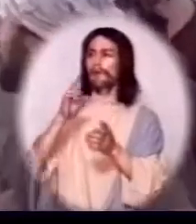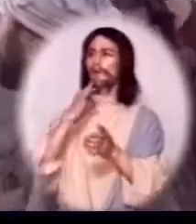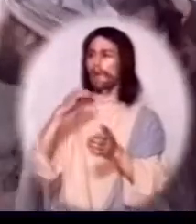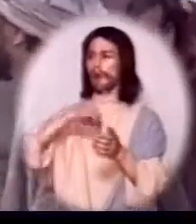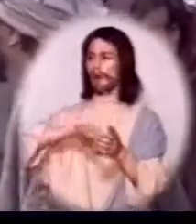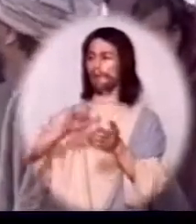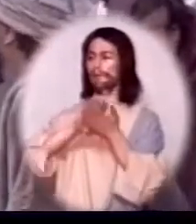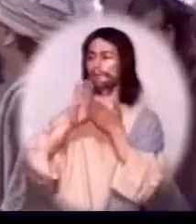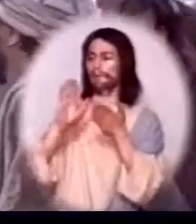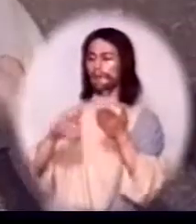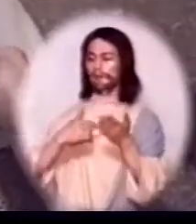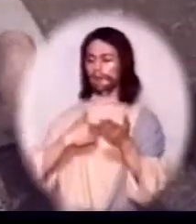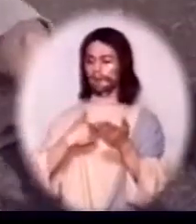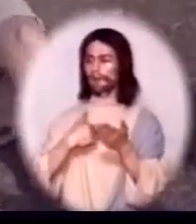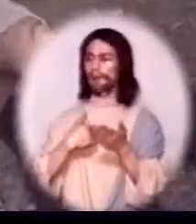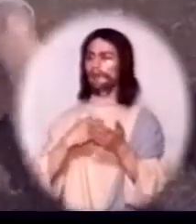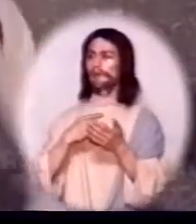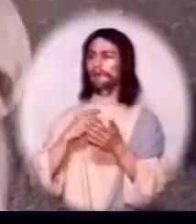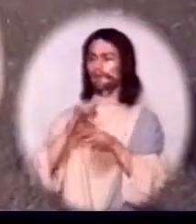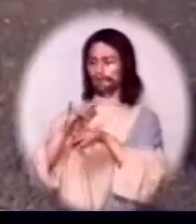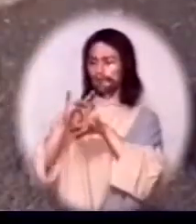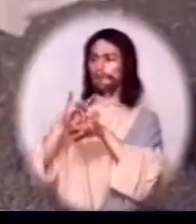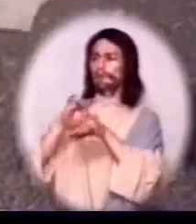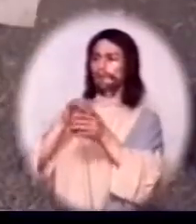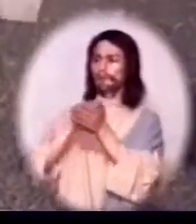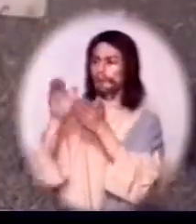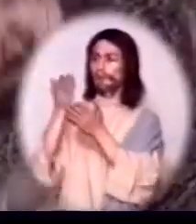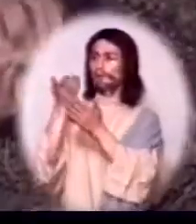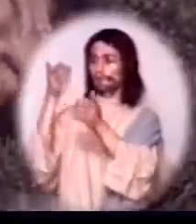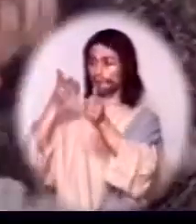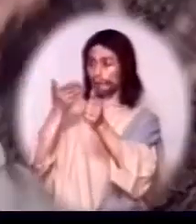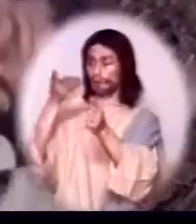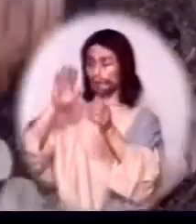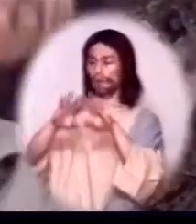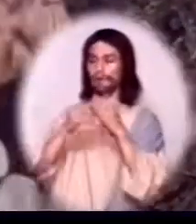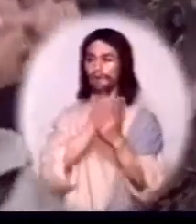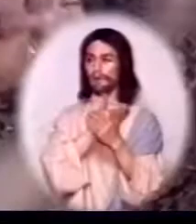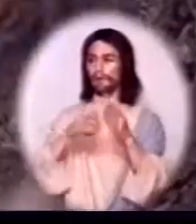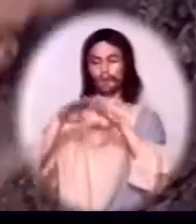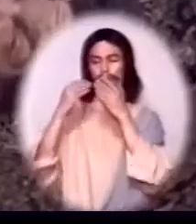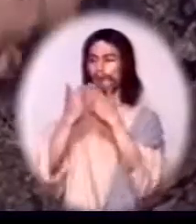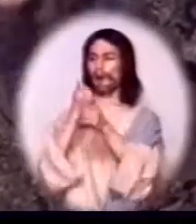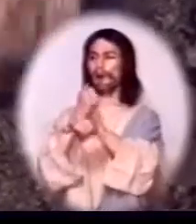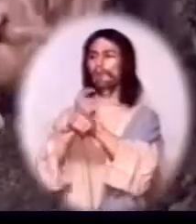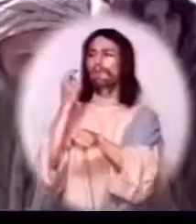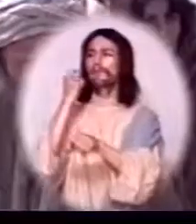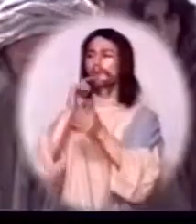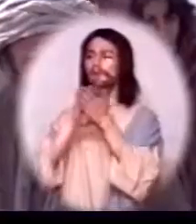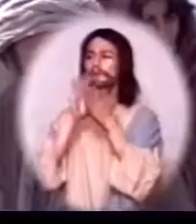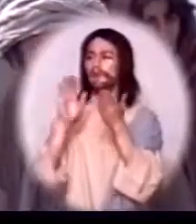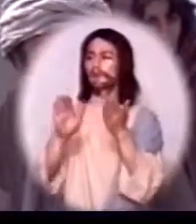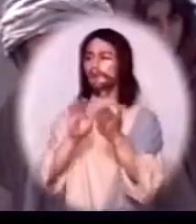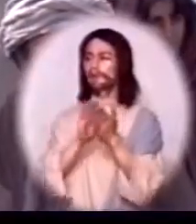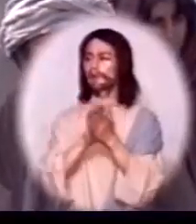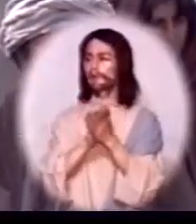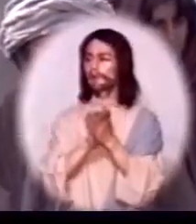저의 외아들입니다. 제자들에게 귀신을 쫓아내길 부탁했으나 그들은 하질 못하였나이다.